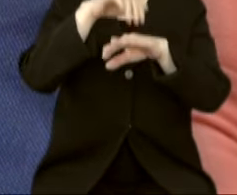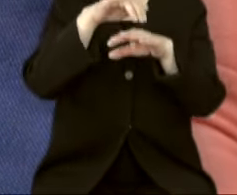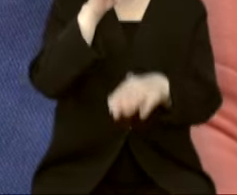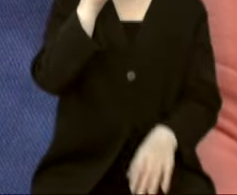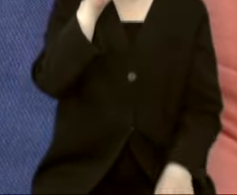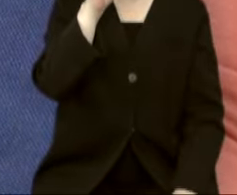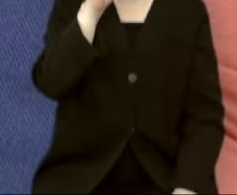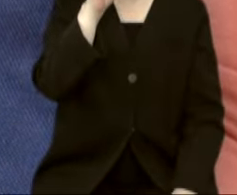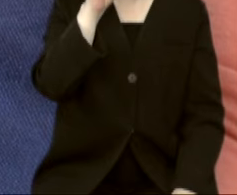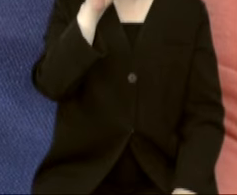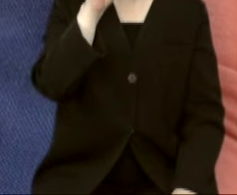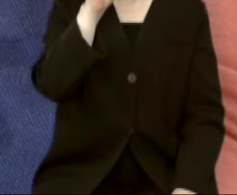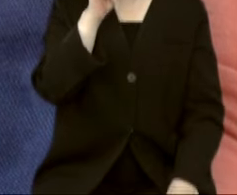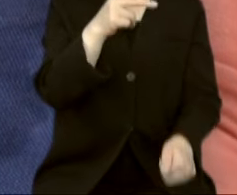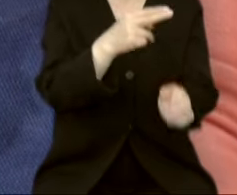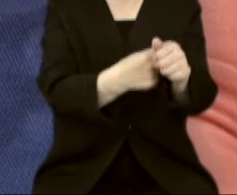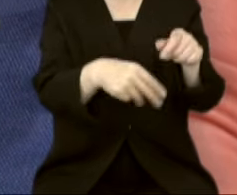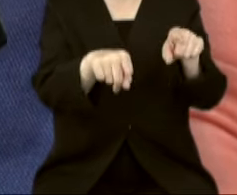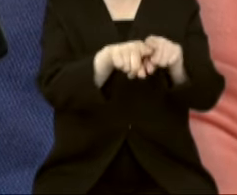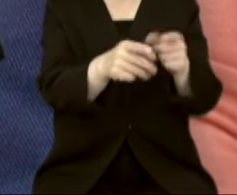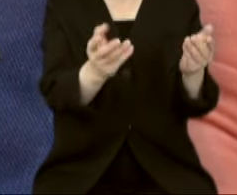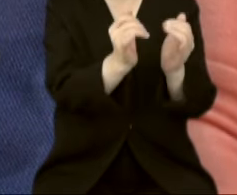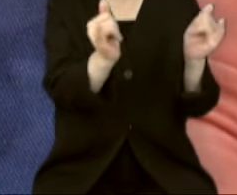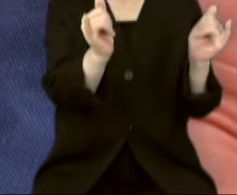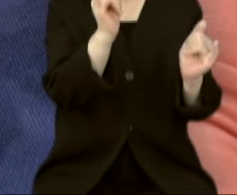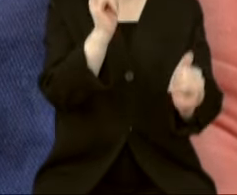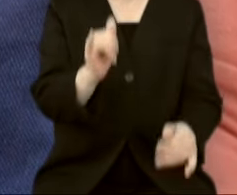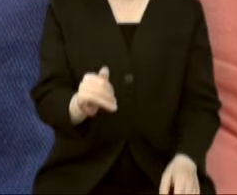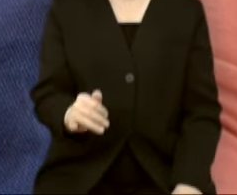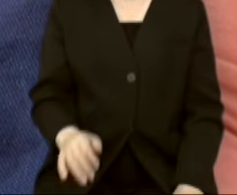여기 교수님 같이 일하는